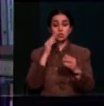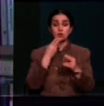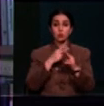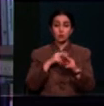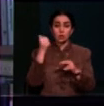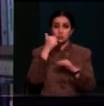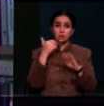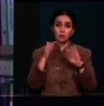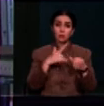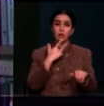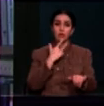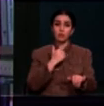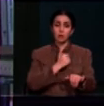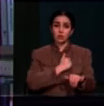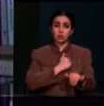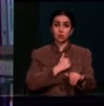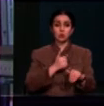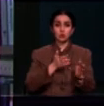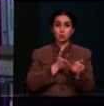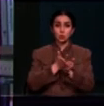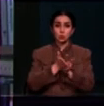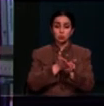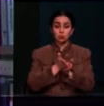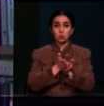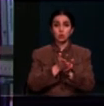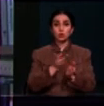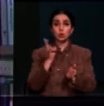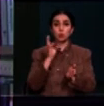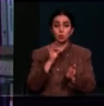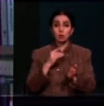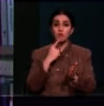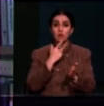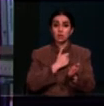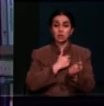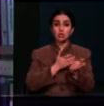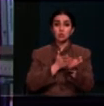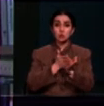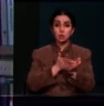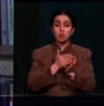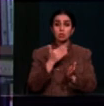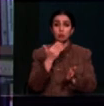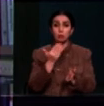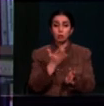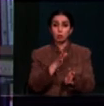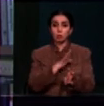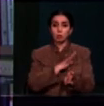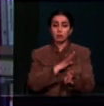годы военной службы. Но военная служба ему было не по